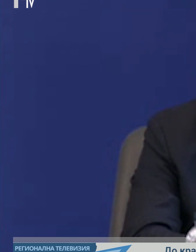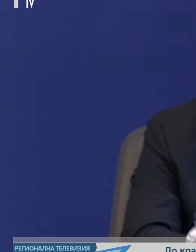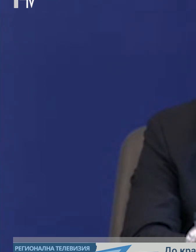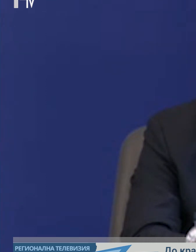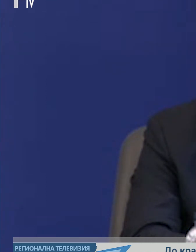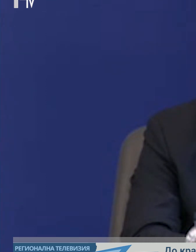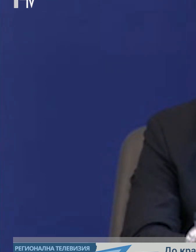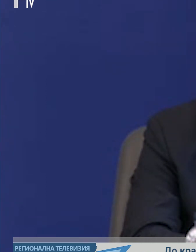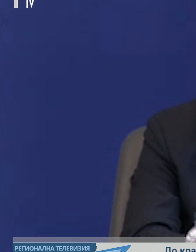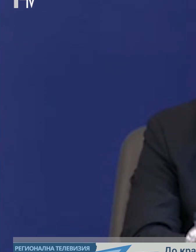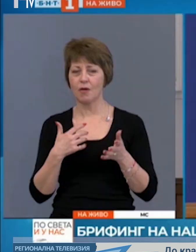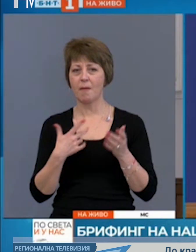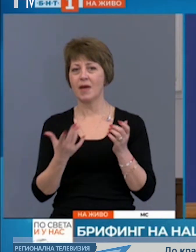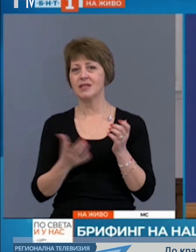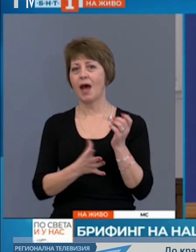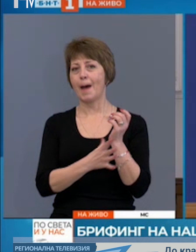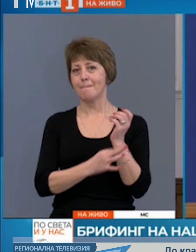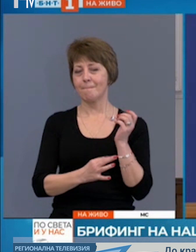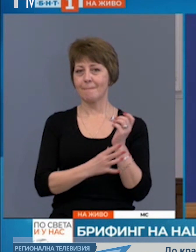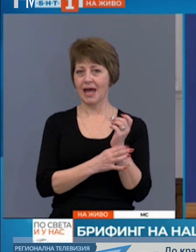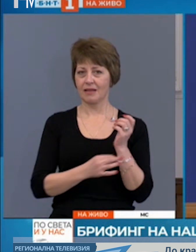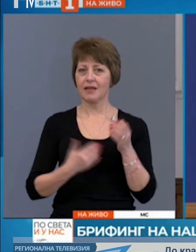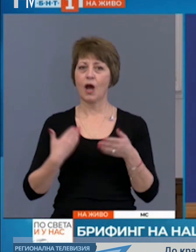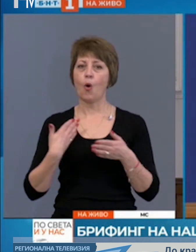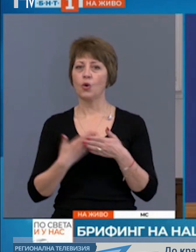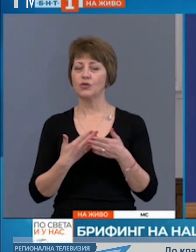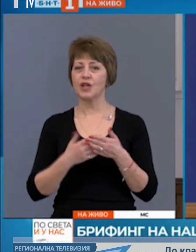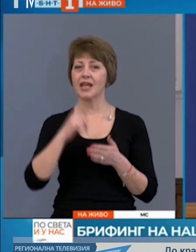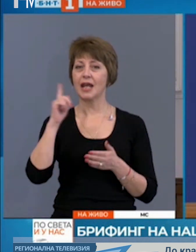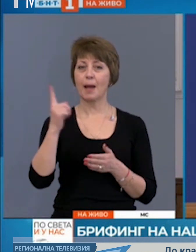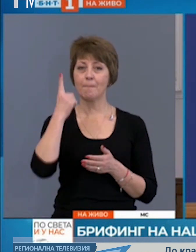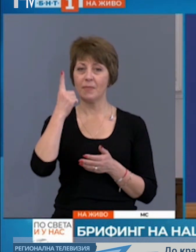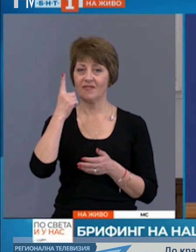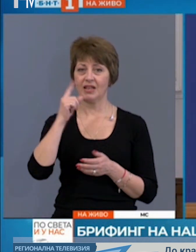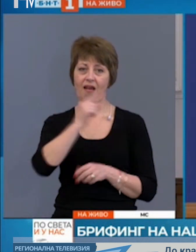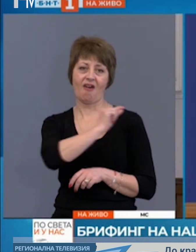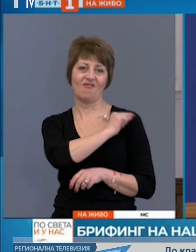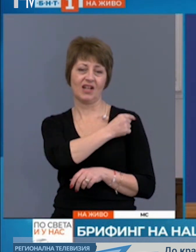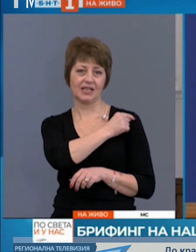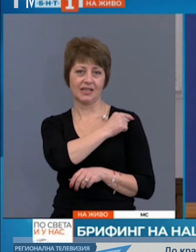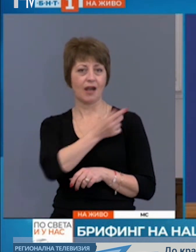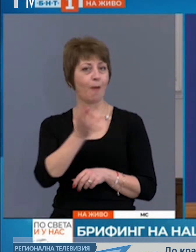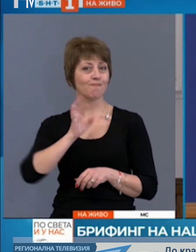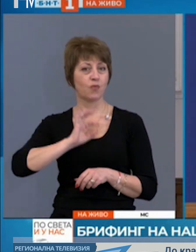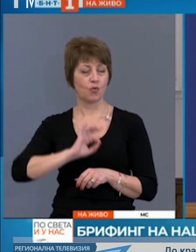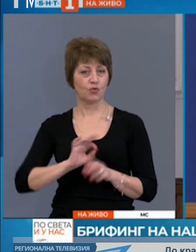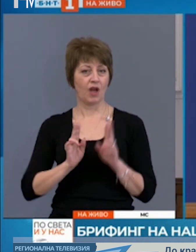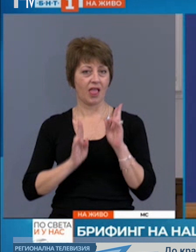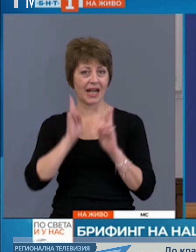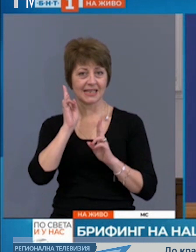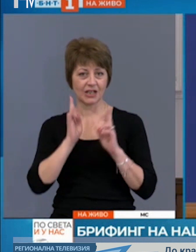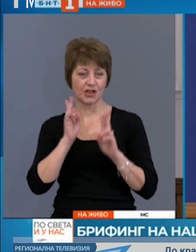предварителен преглед на данните. По отношение на първата ваксина, получила разрешение за употреба на BioNTech